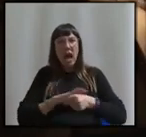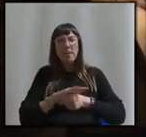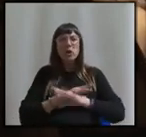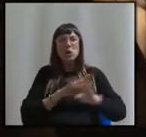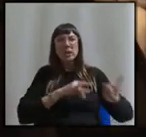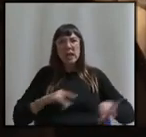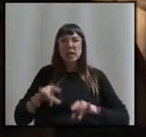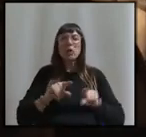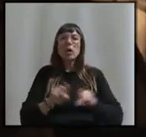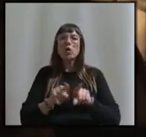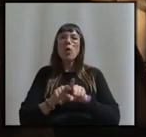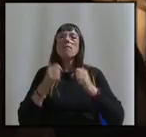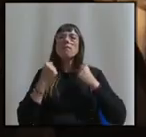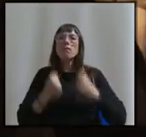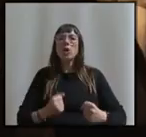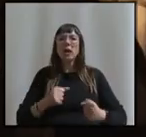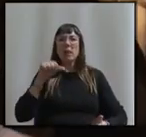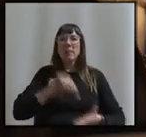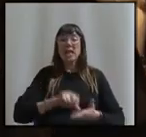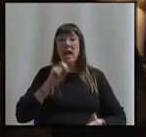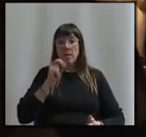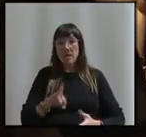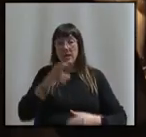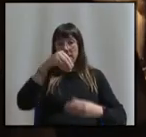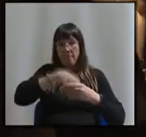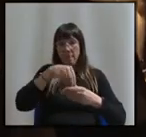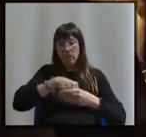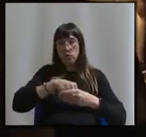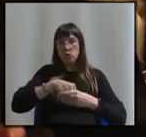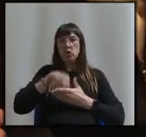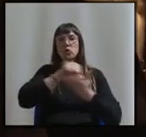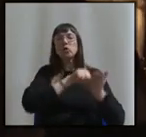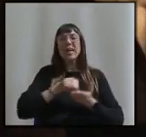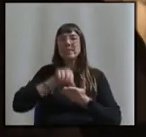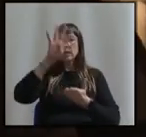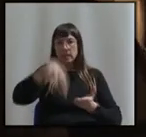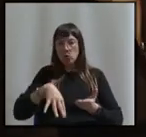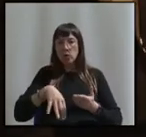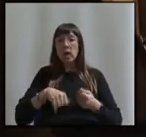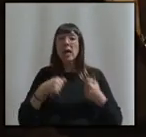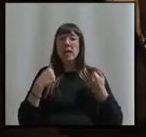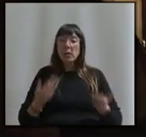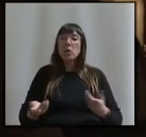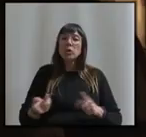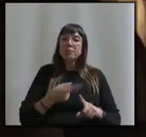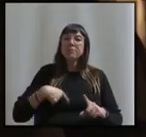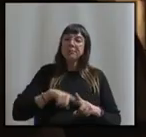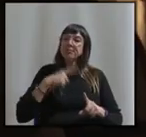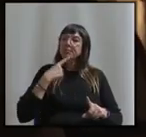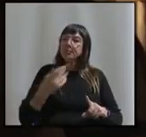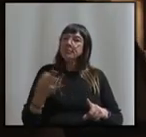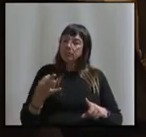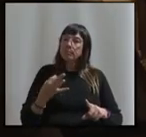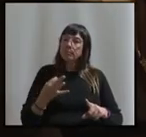forta capitalitat de Vic dins el conjunt de les ciutats de Catalunya. Sempre hem d'esmentar i tenir molt present